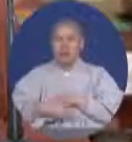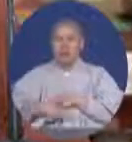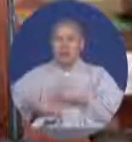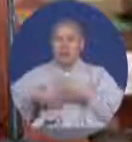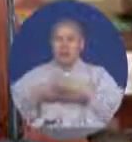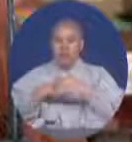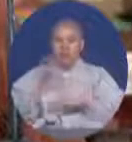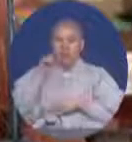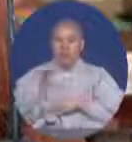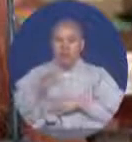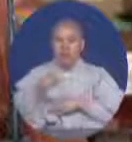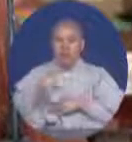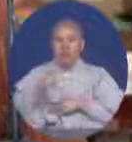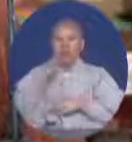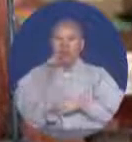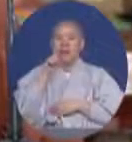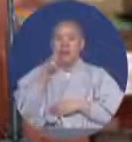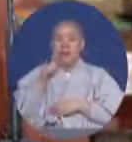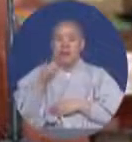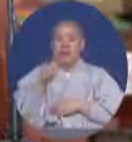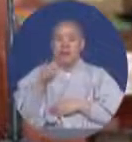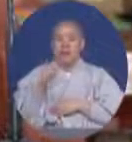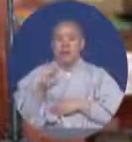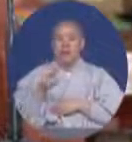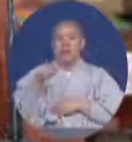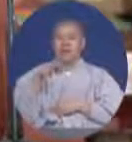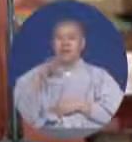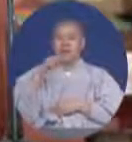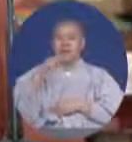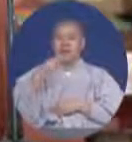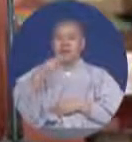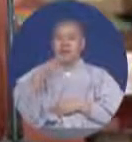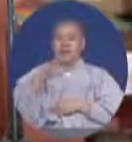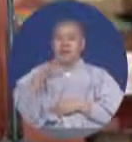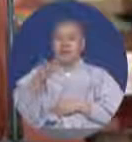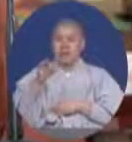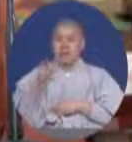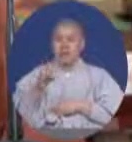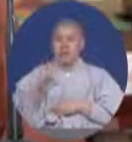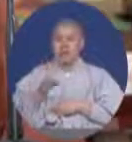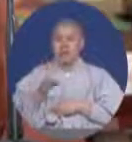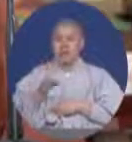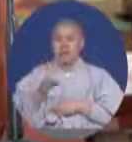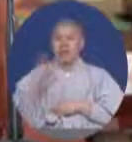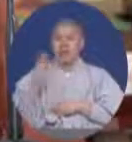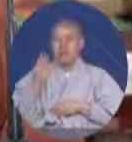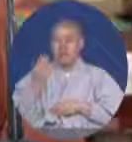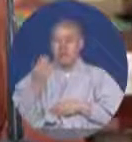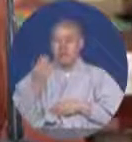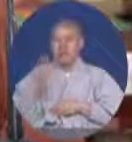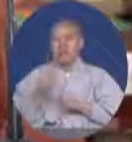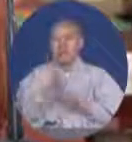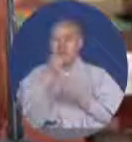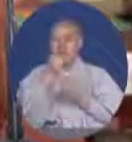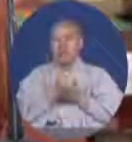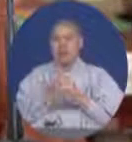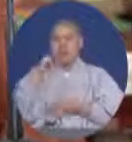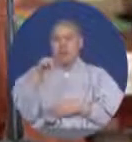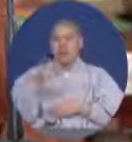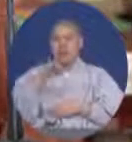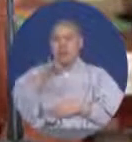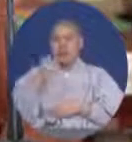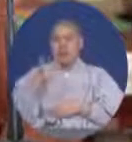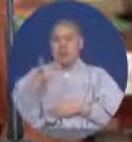몸 밖이나 하나의 실상으로 돌아가는 예다. 이게 실상예예요. 또 무진예가